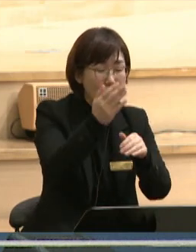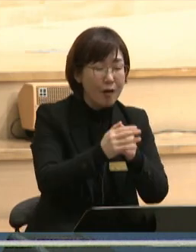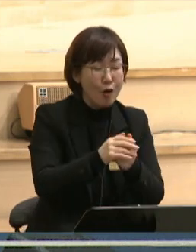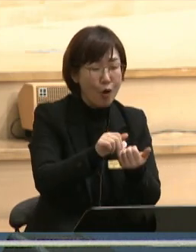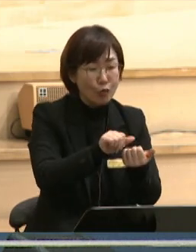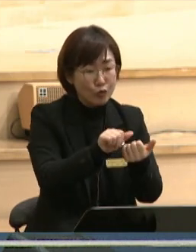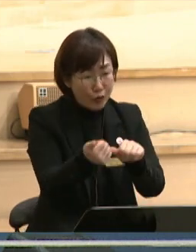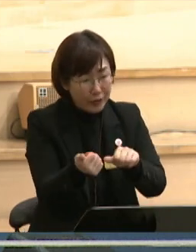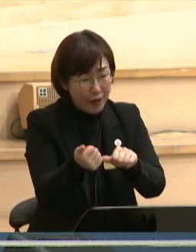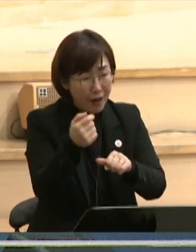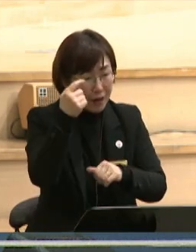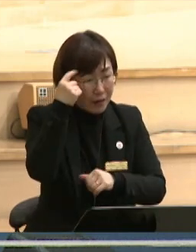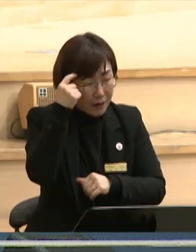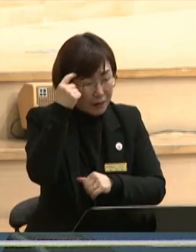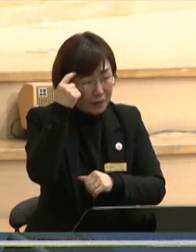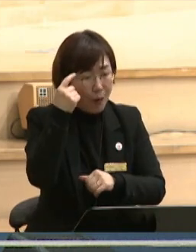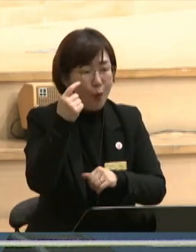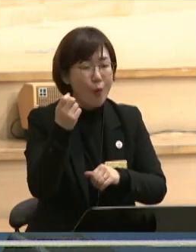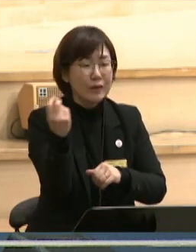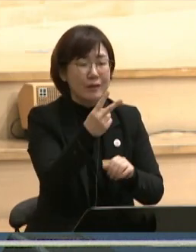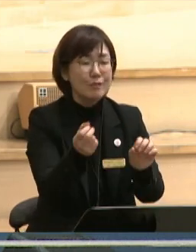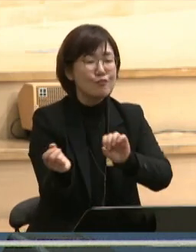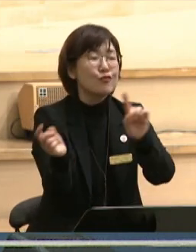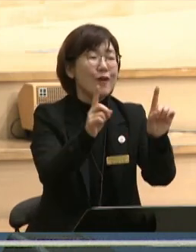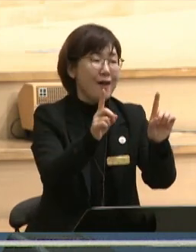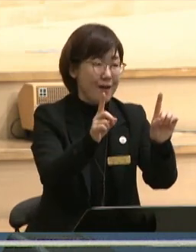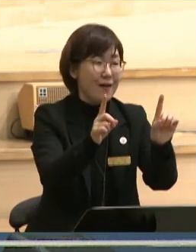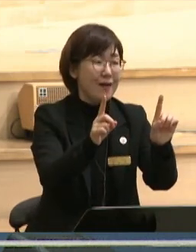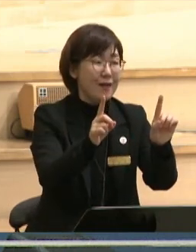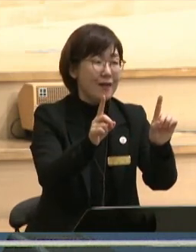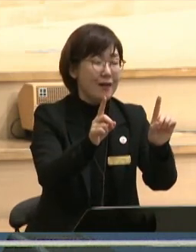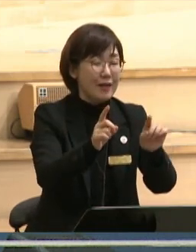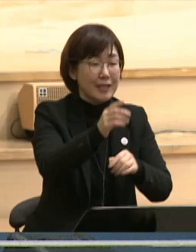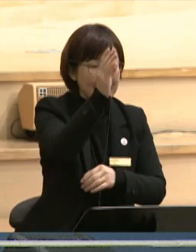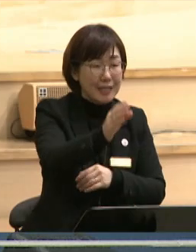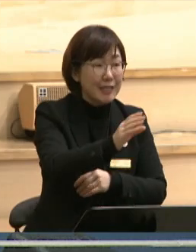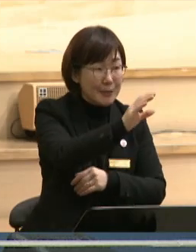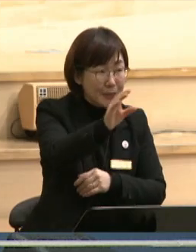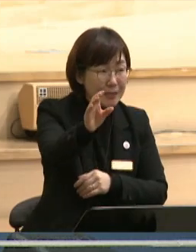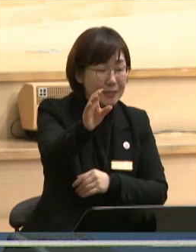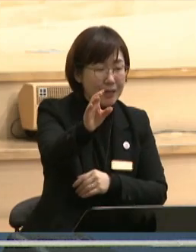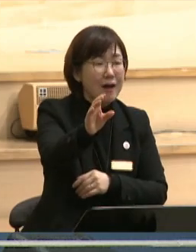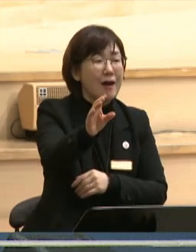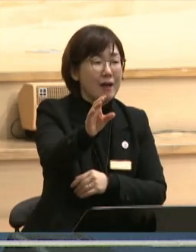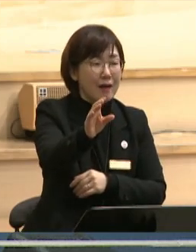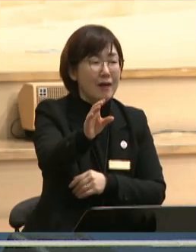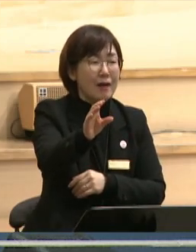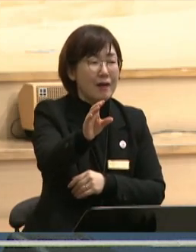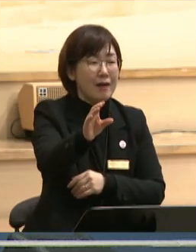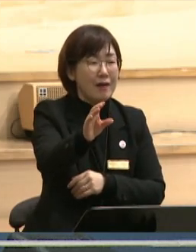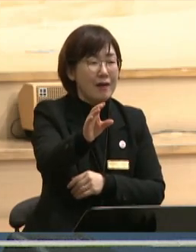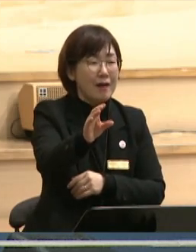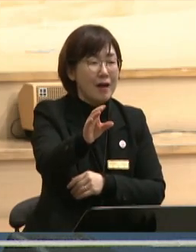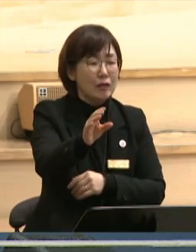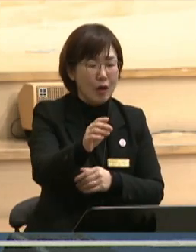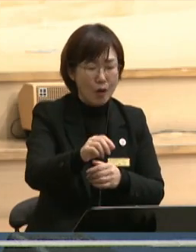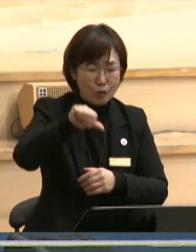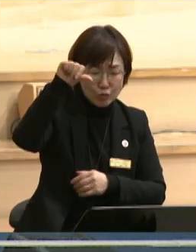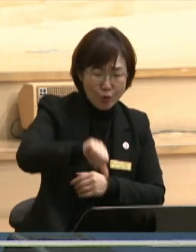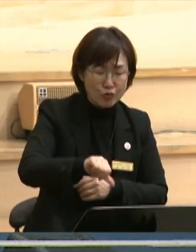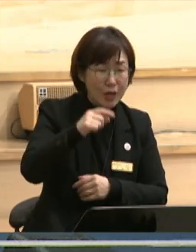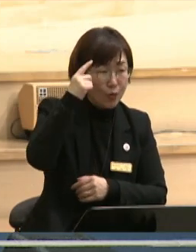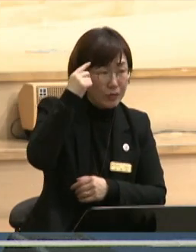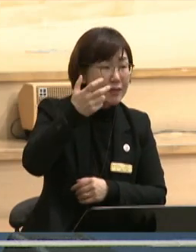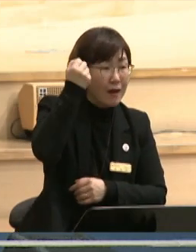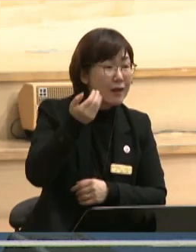죽음인 줄 알았는데 부활이 일어나게 되십니다 그 십자가가 저주인 줄 알았는데